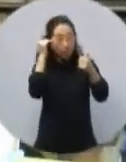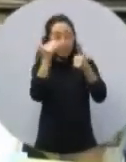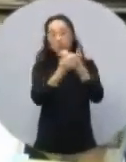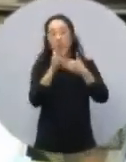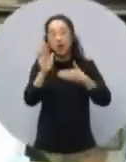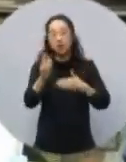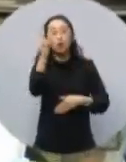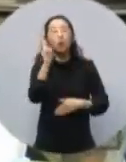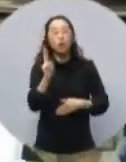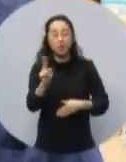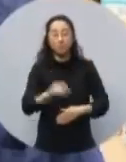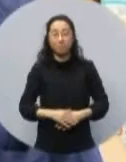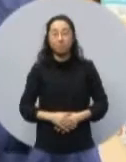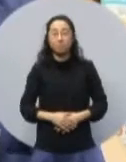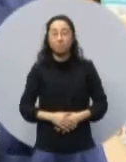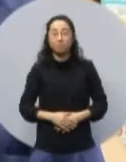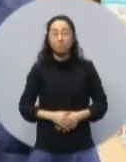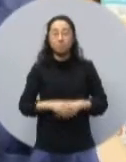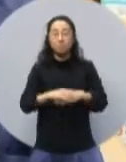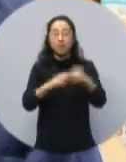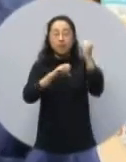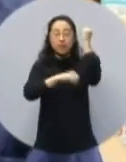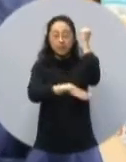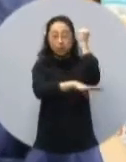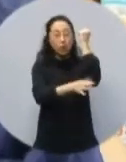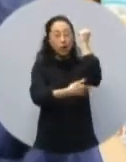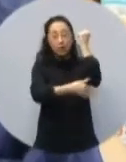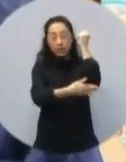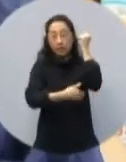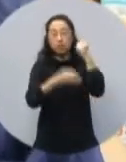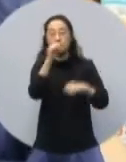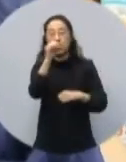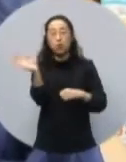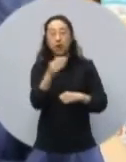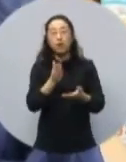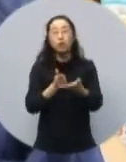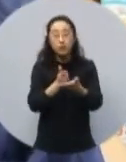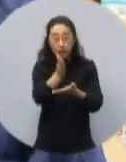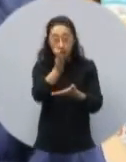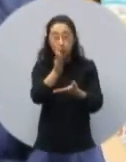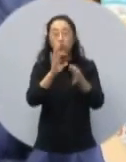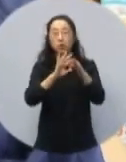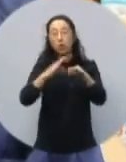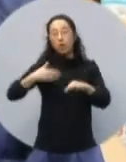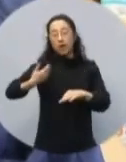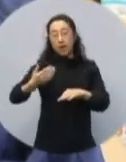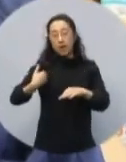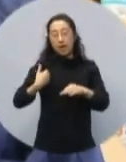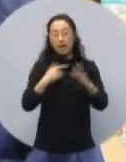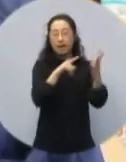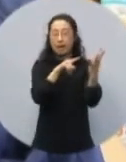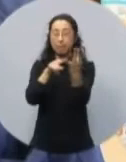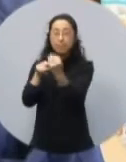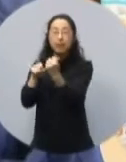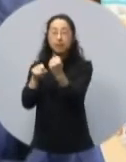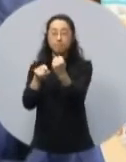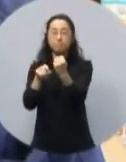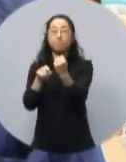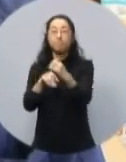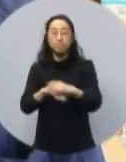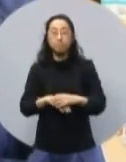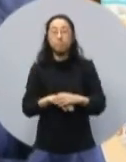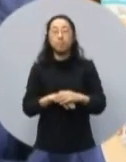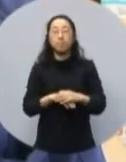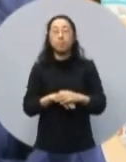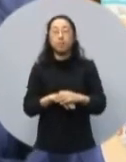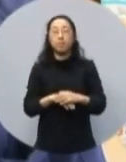。 全くゼロから始めたことだったんで、分からないことだらけなんで、